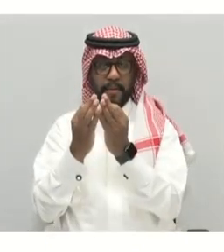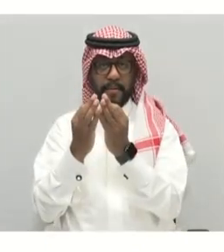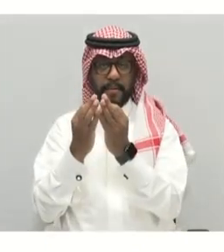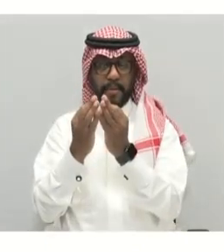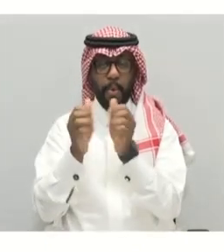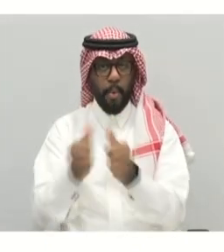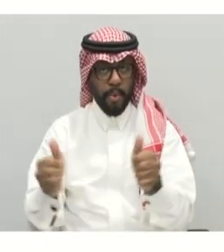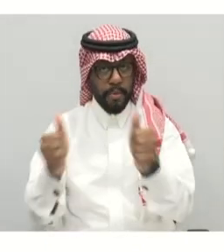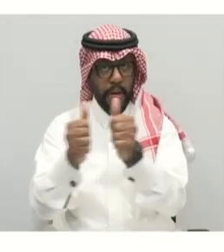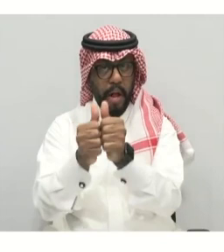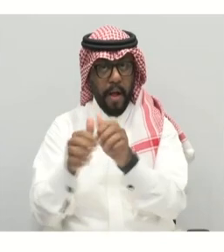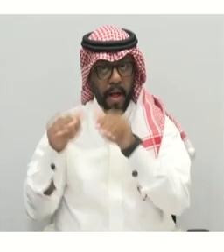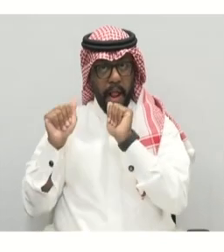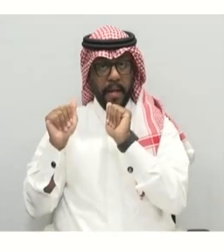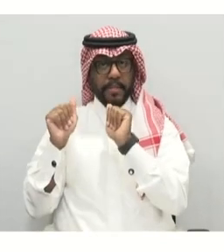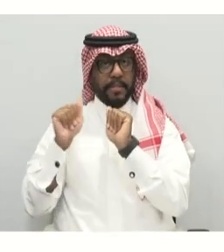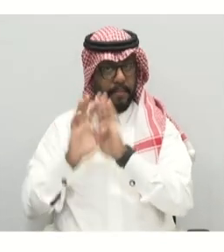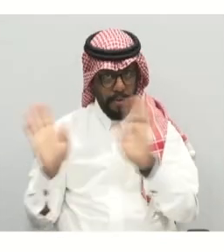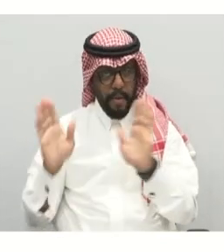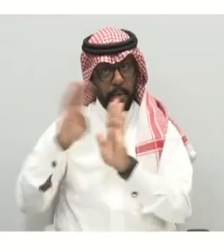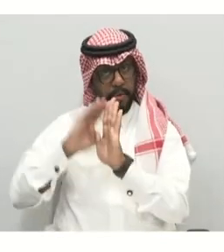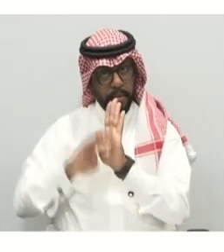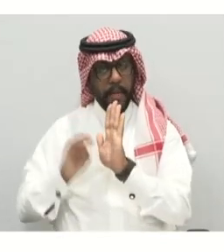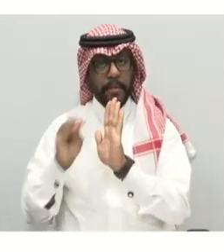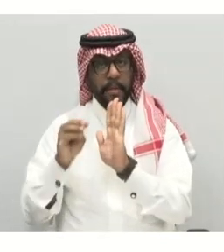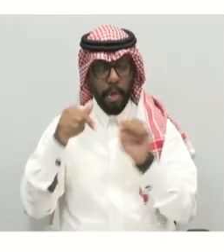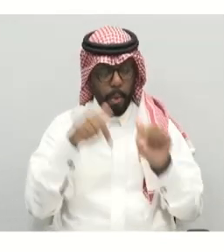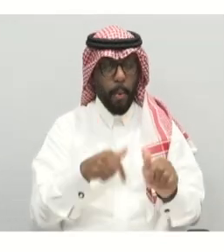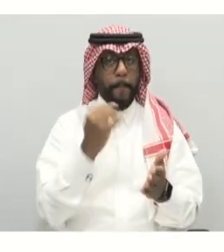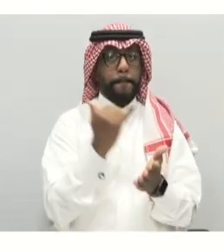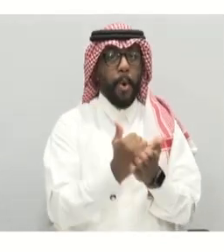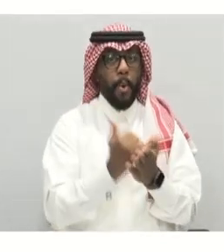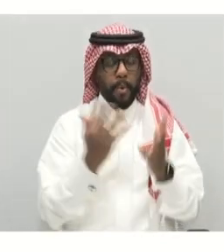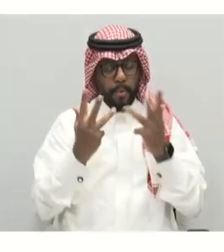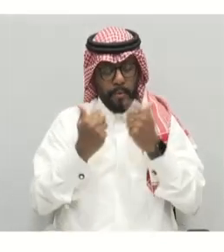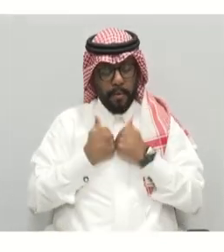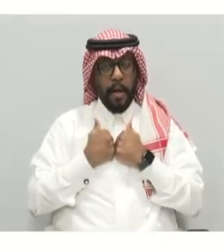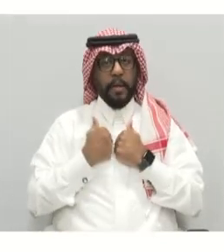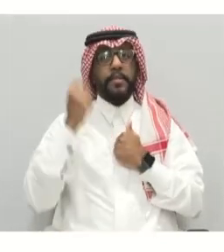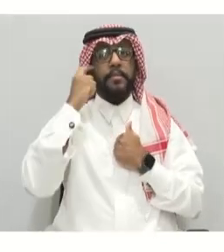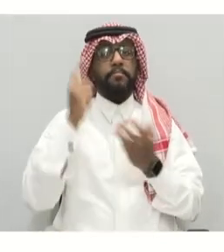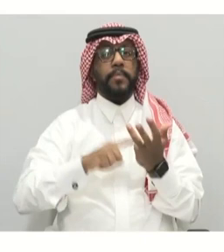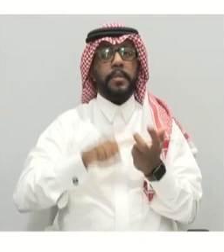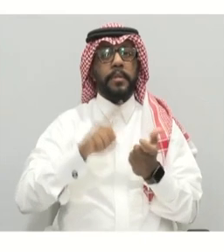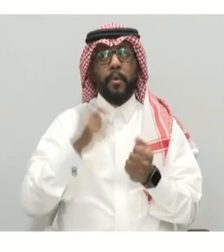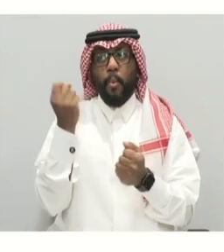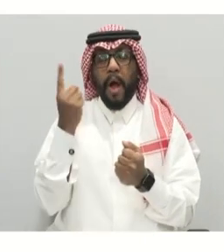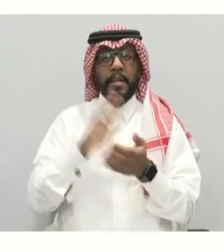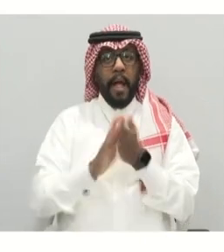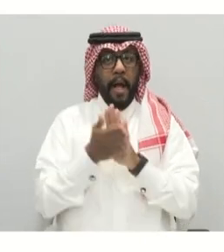تبقى لنا الدرس السابع عشر الحقوق والمسؤوليه في جزءها الثانيه انتهينا من الجزء